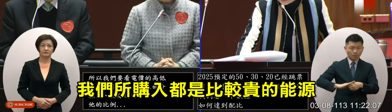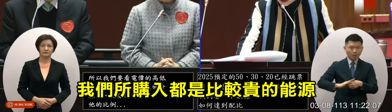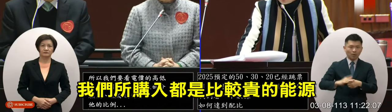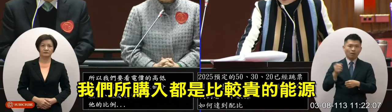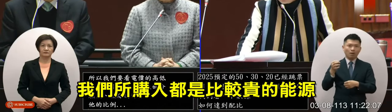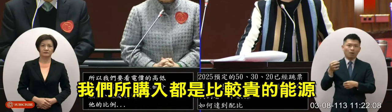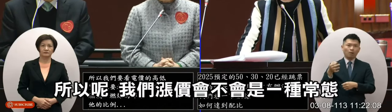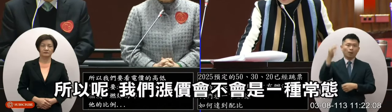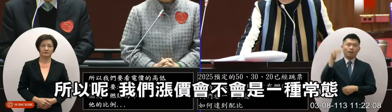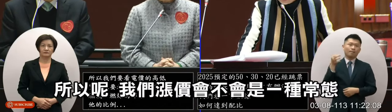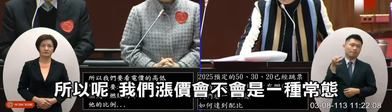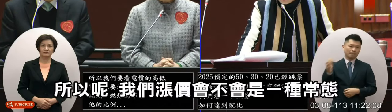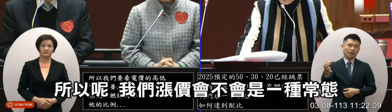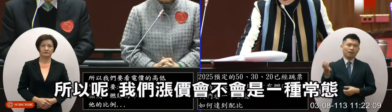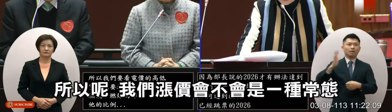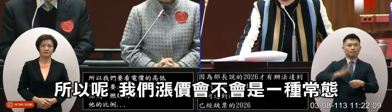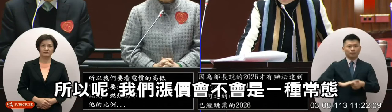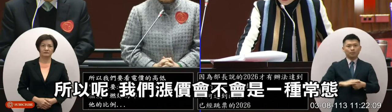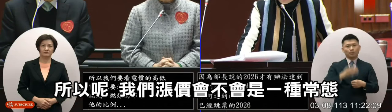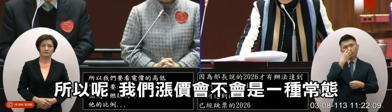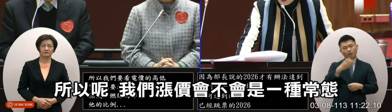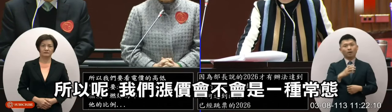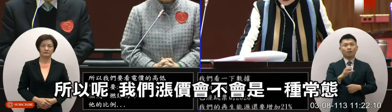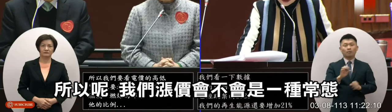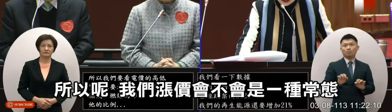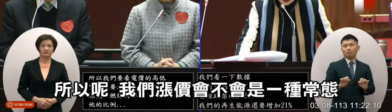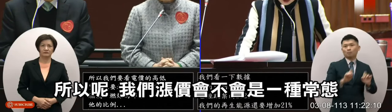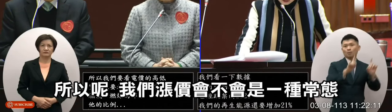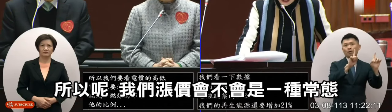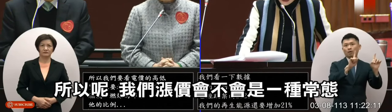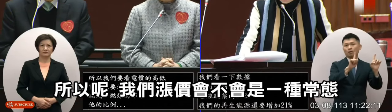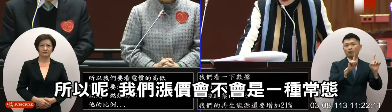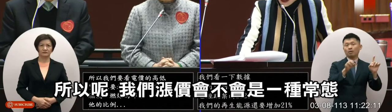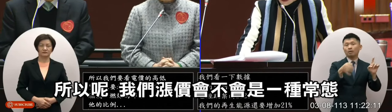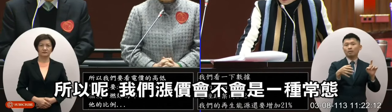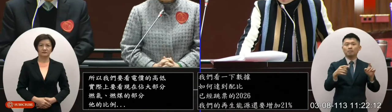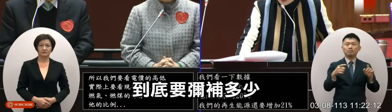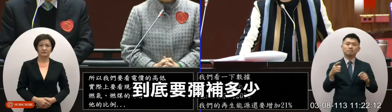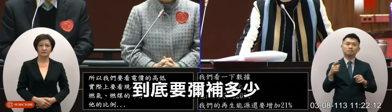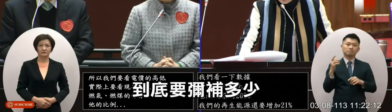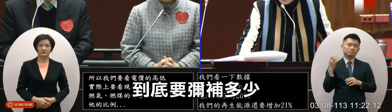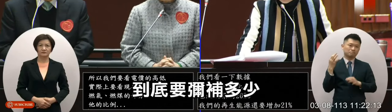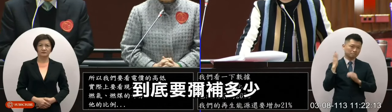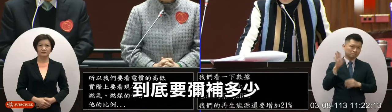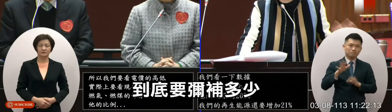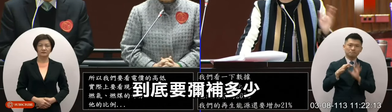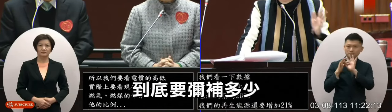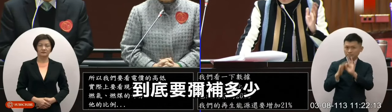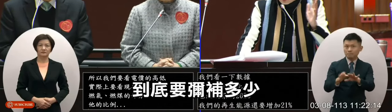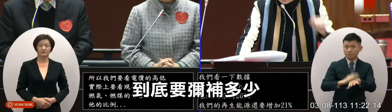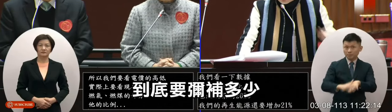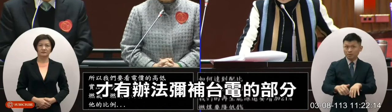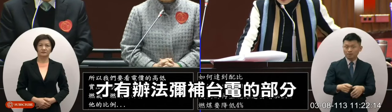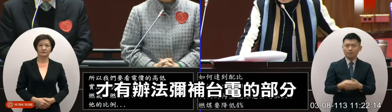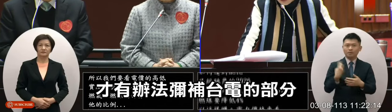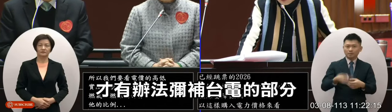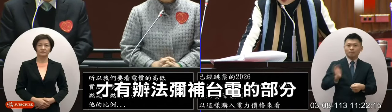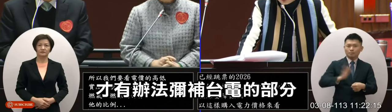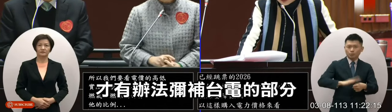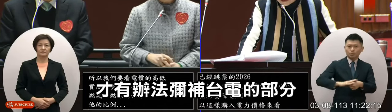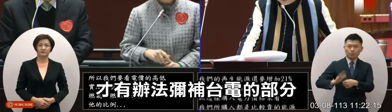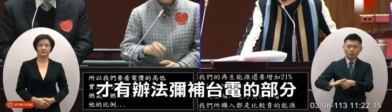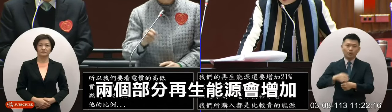贵的能源，所以呢，我们涨价会不会是一种常态？到底要亏要弥补多少才有办